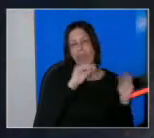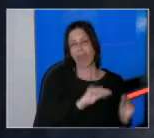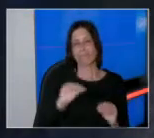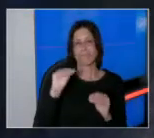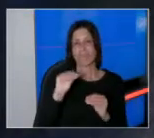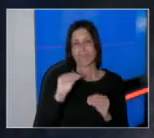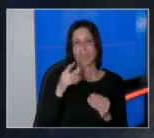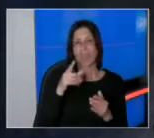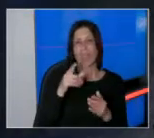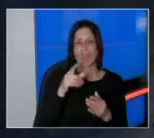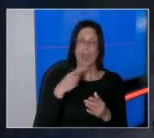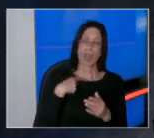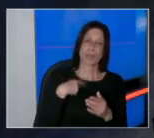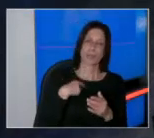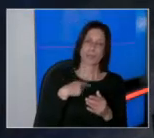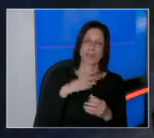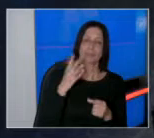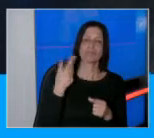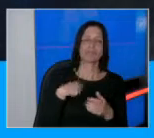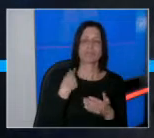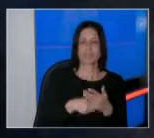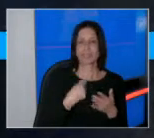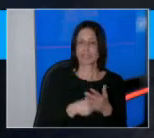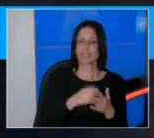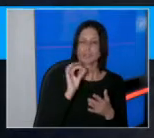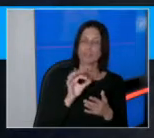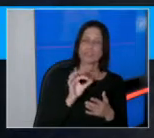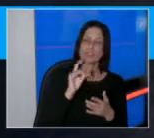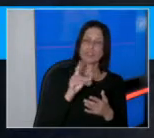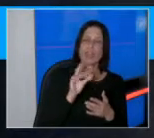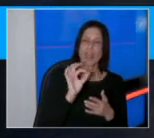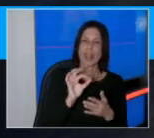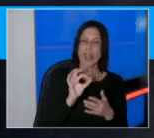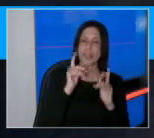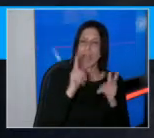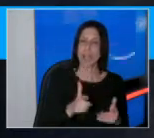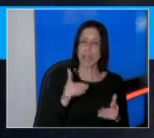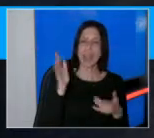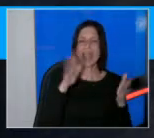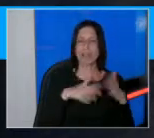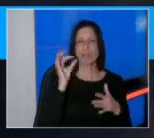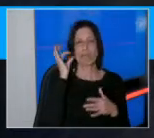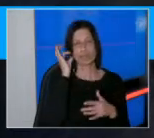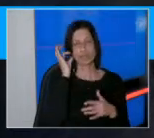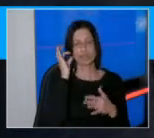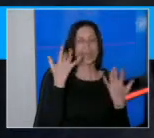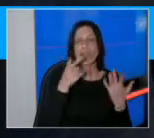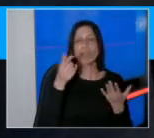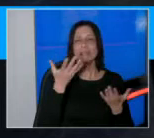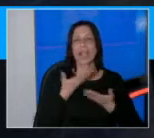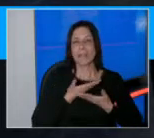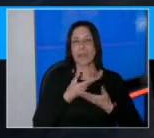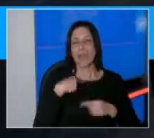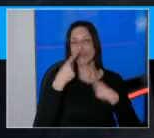לכיסוי ההוצאות של המלחמה באלימות נגד נשים, כמה כסף נראה מגיע השנה? אני אעריך